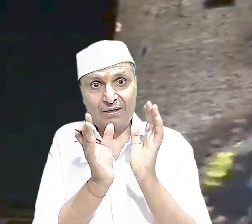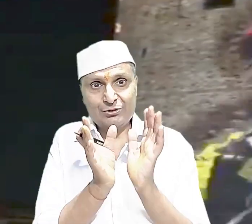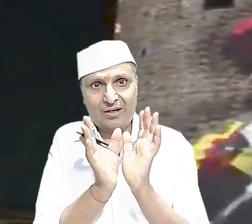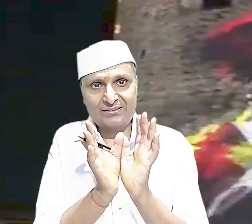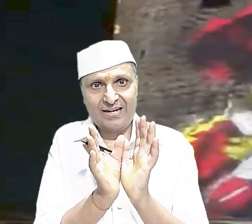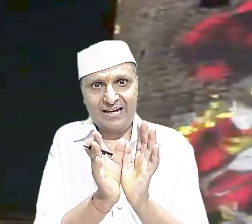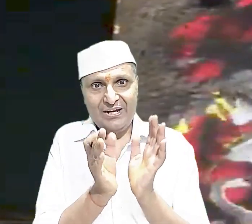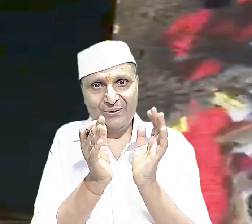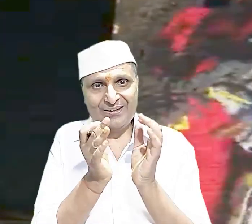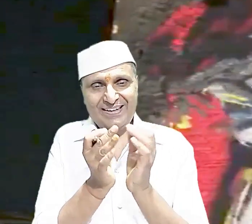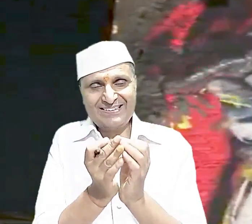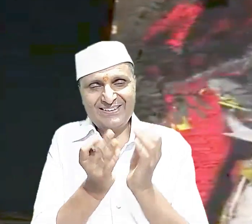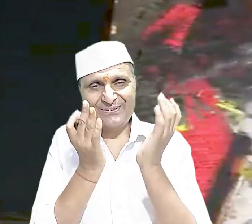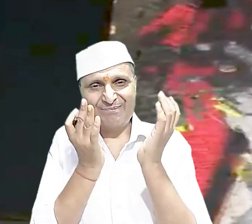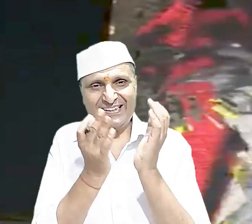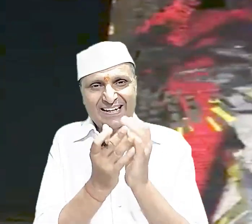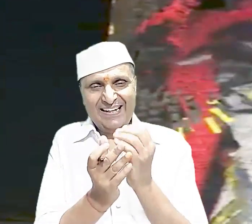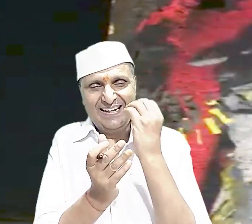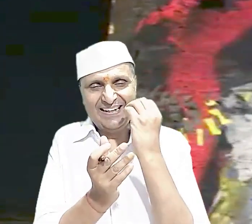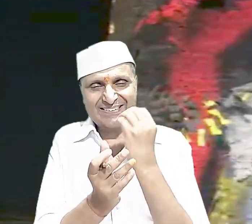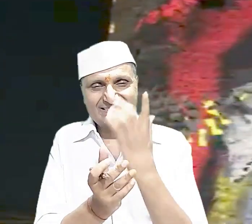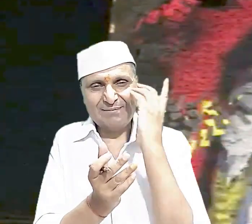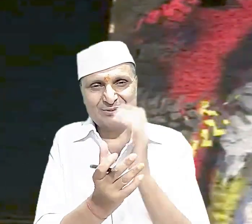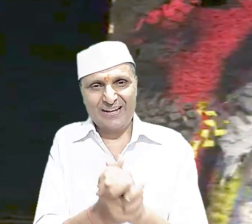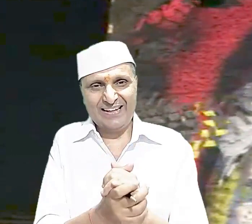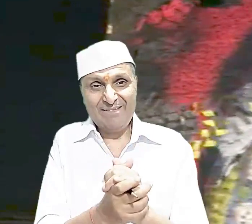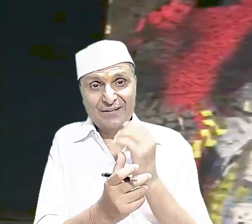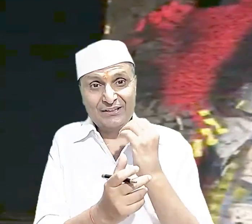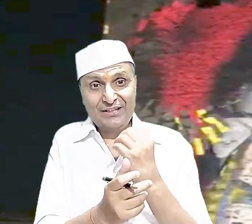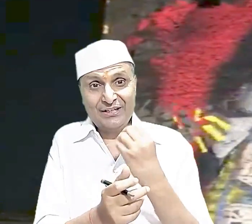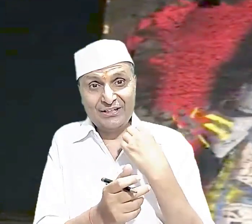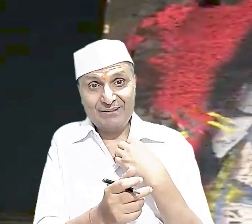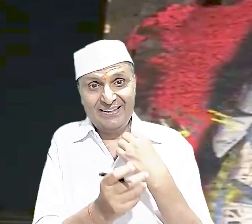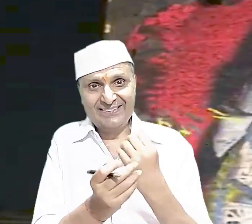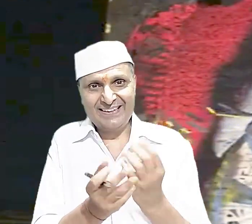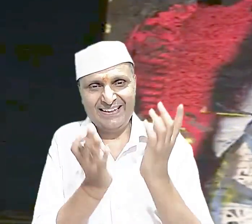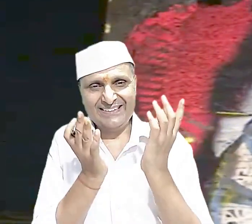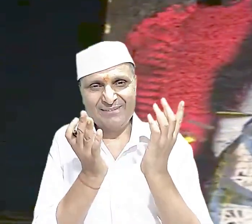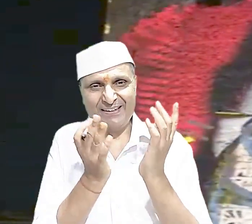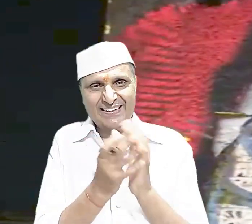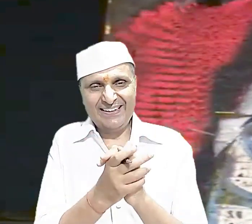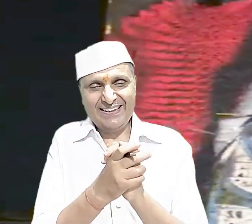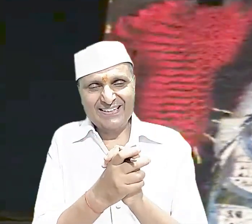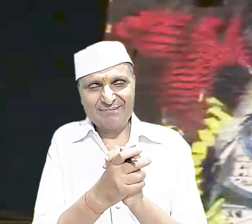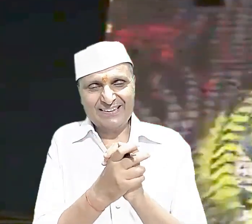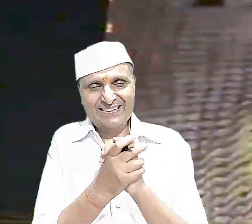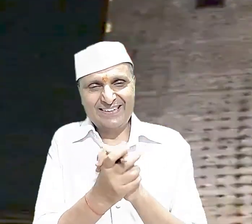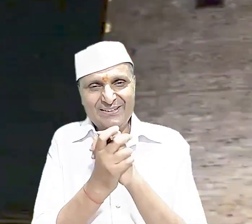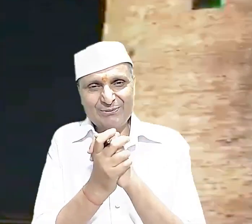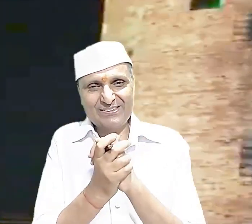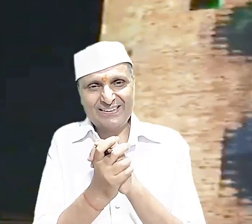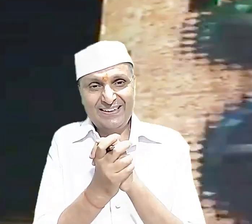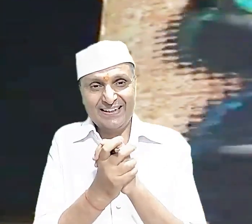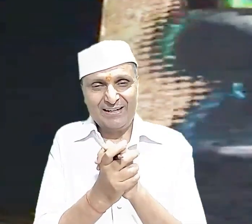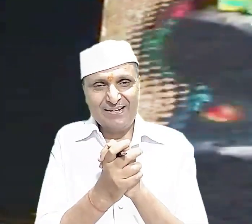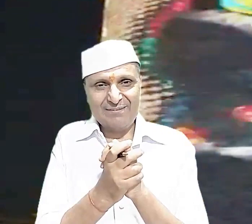कितना 5 गुना खतरनाक है और कैसे इसको बचना है, एक संत से भी सुनाएंगे। कहते हैं घर में ही इसका इलाज कर पाएंगे। खास बात संडे